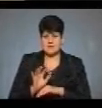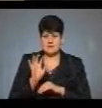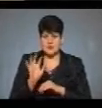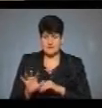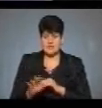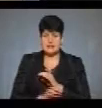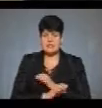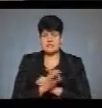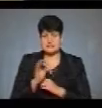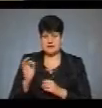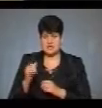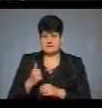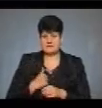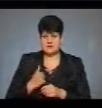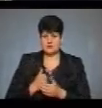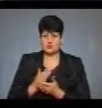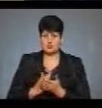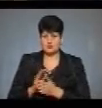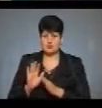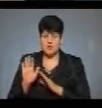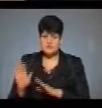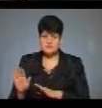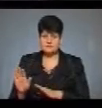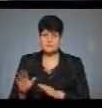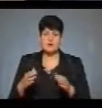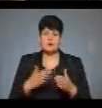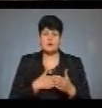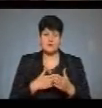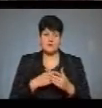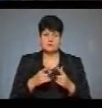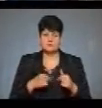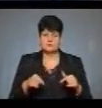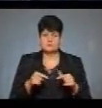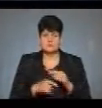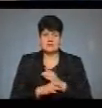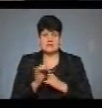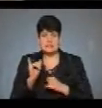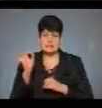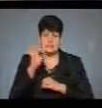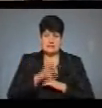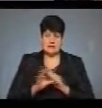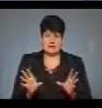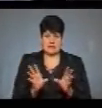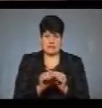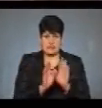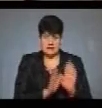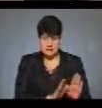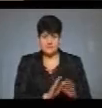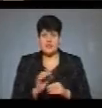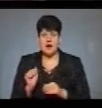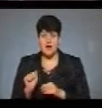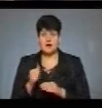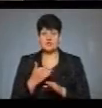на схід військовослужбовцям, громадською організацією «Схід і Захід єдині», а